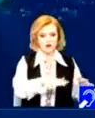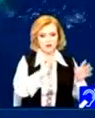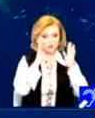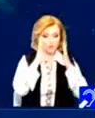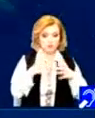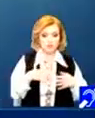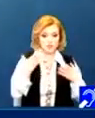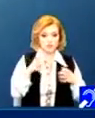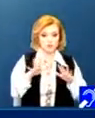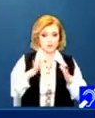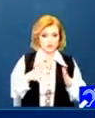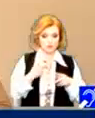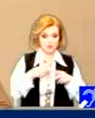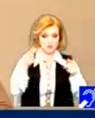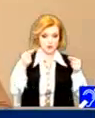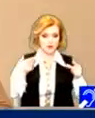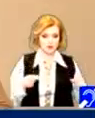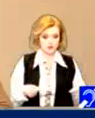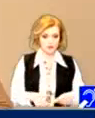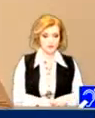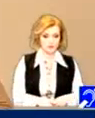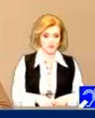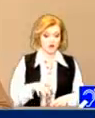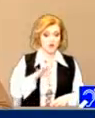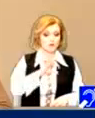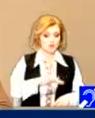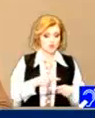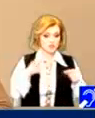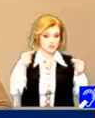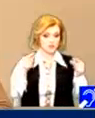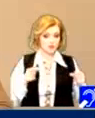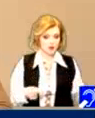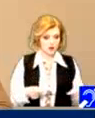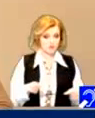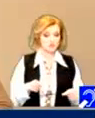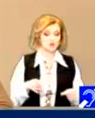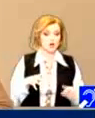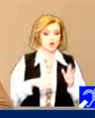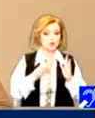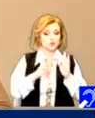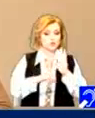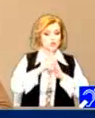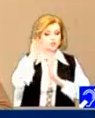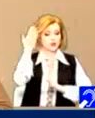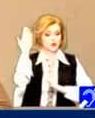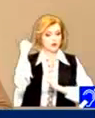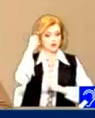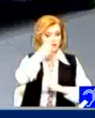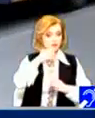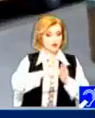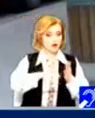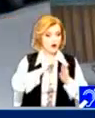care o abat ecologiștii privind folosirea pungilor de plastic s-a început de mai mulți ani din cauza